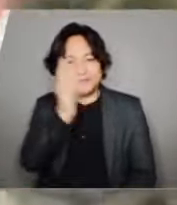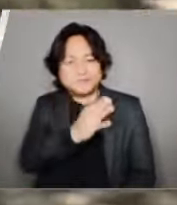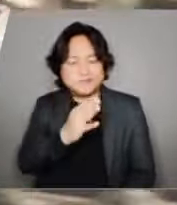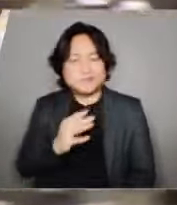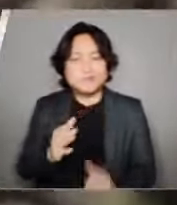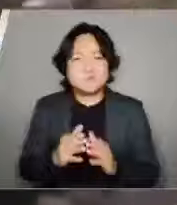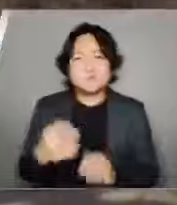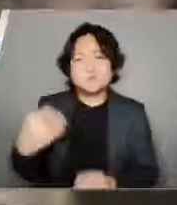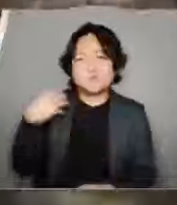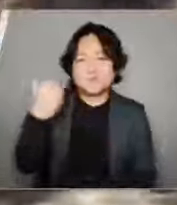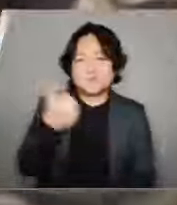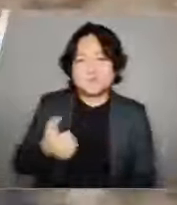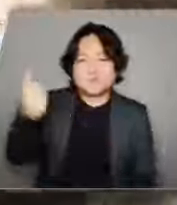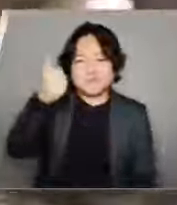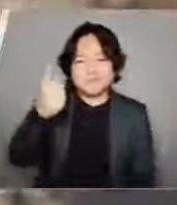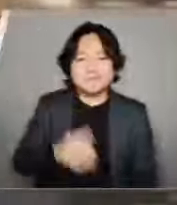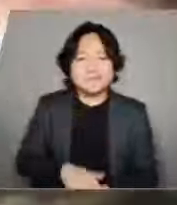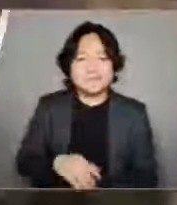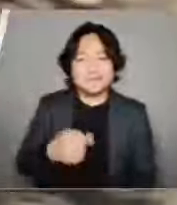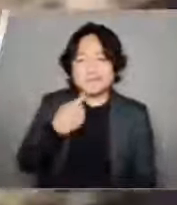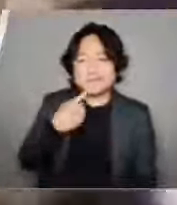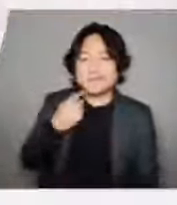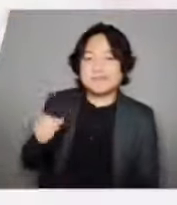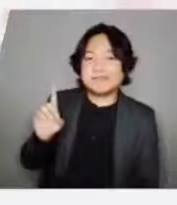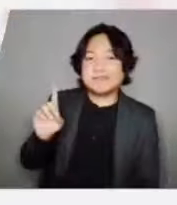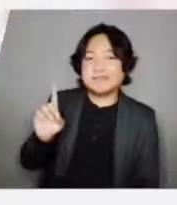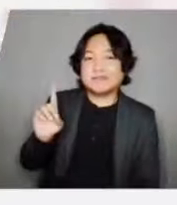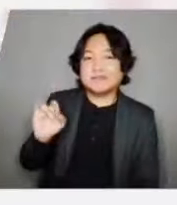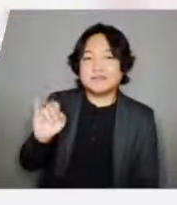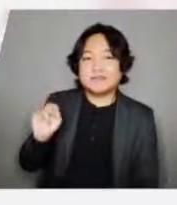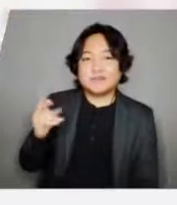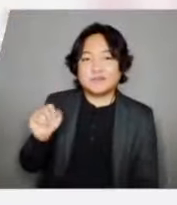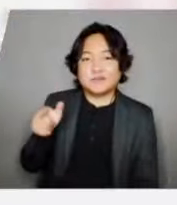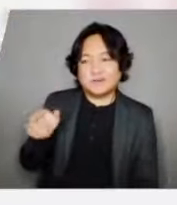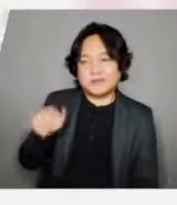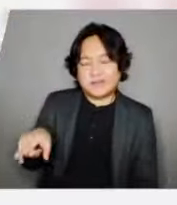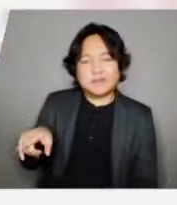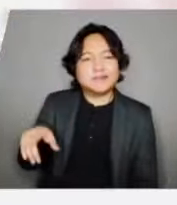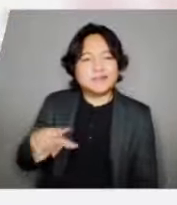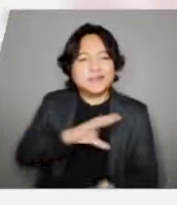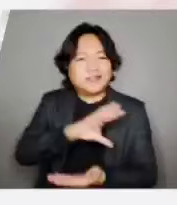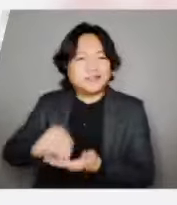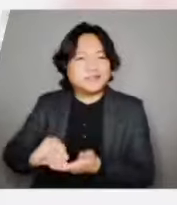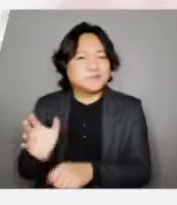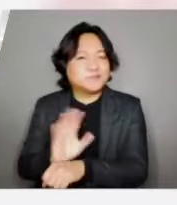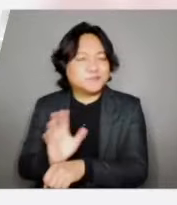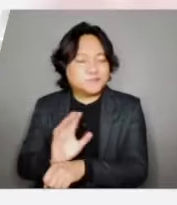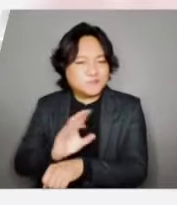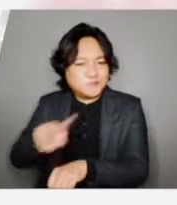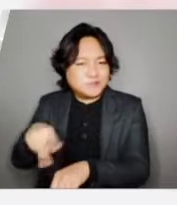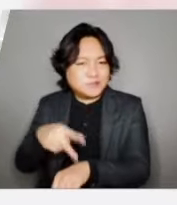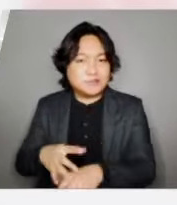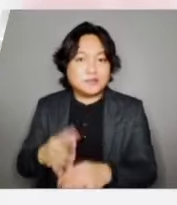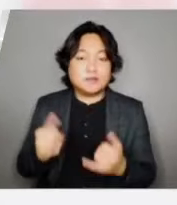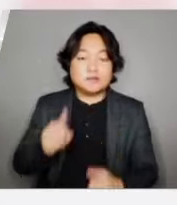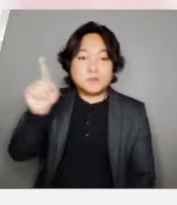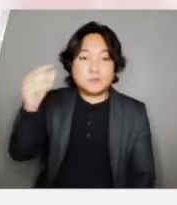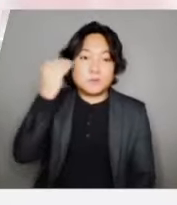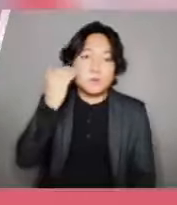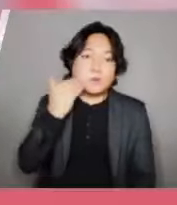Dantes na siya namang gumanap sa Philippine adaptation ng drama. Nasa South Korea ngayon si Rocco bilang representative ng